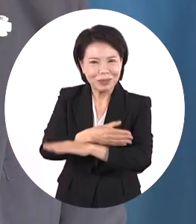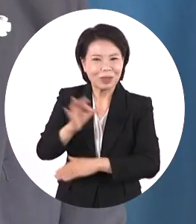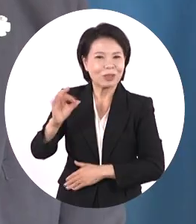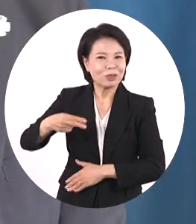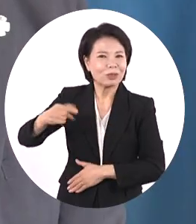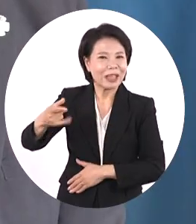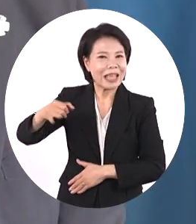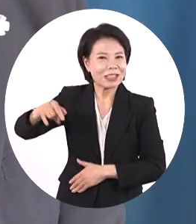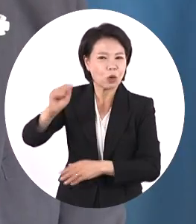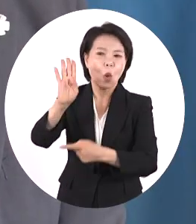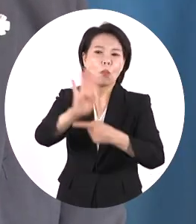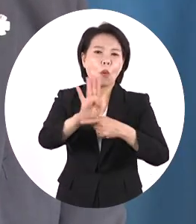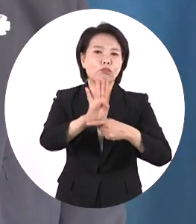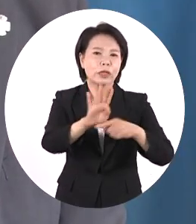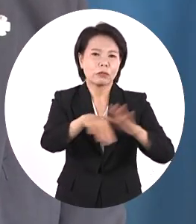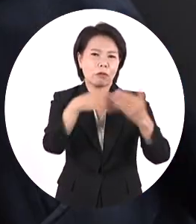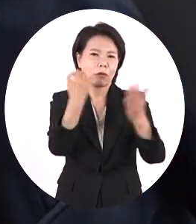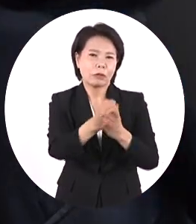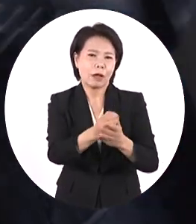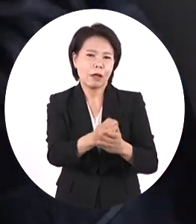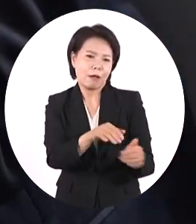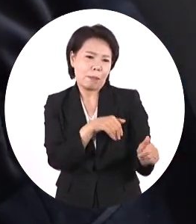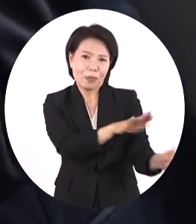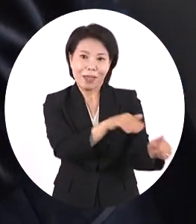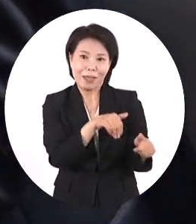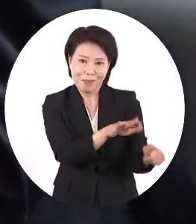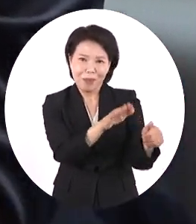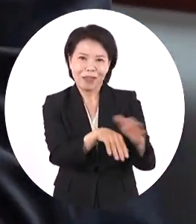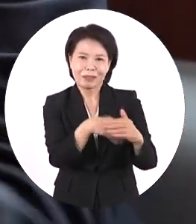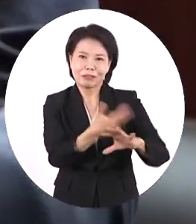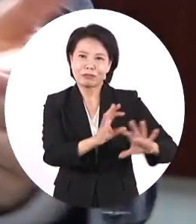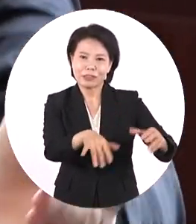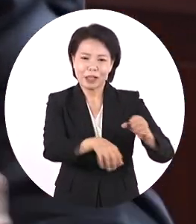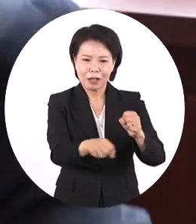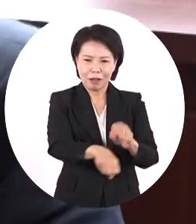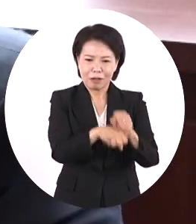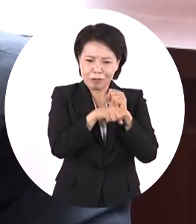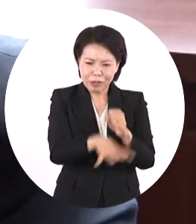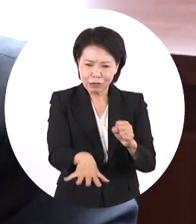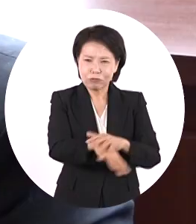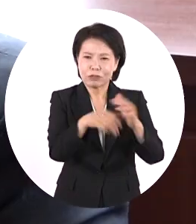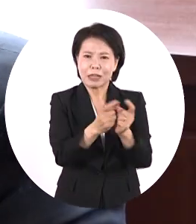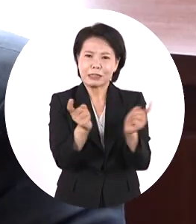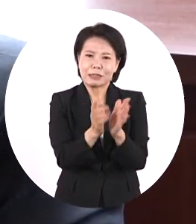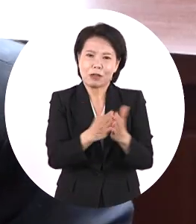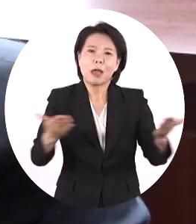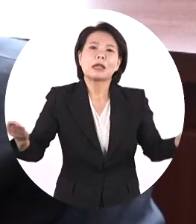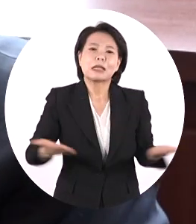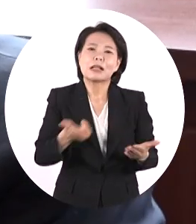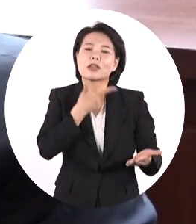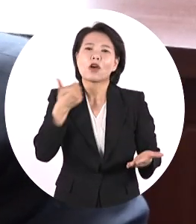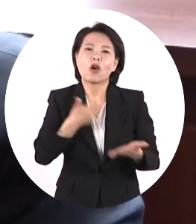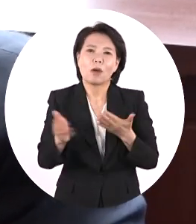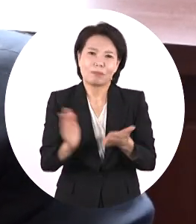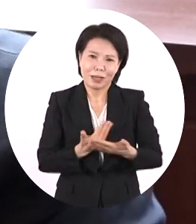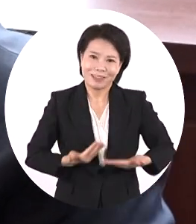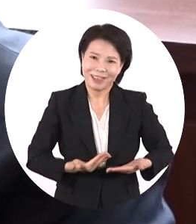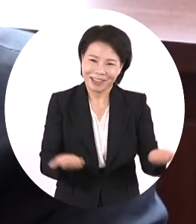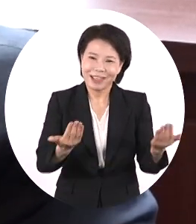내년부터 유네스코 본부의 지역 인재들을 인턴으로 파견해 국제기구 실무 경험 기회를 제공할